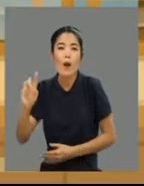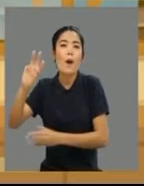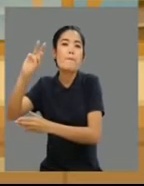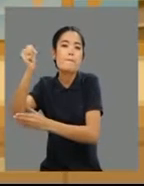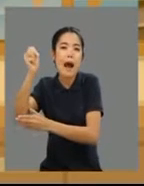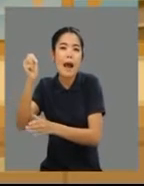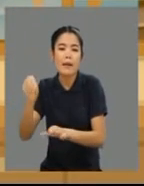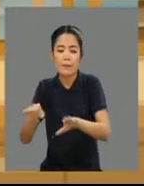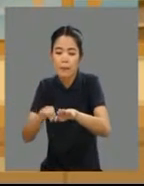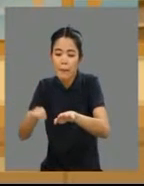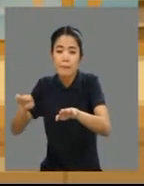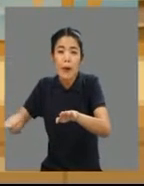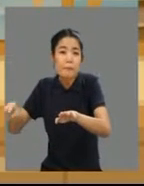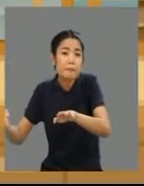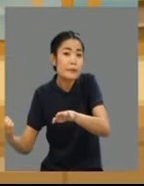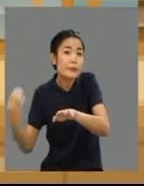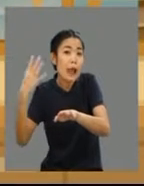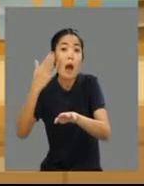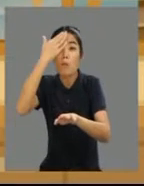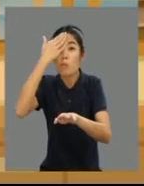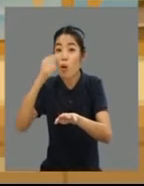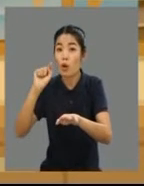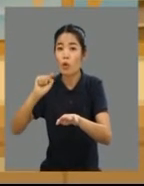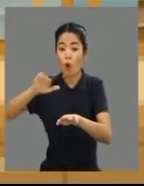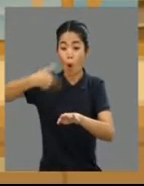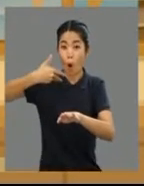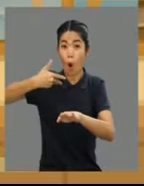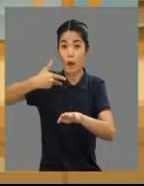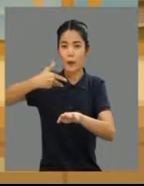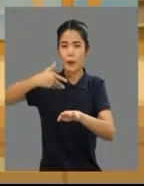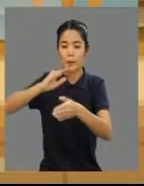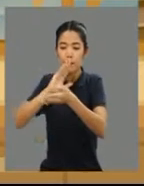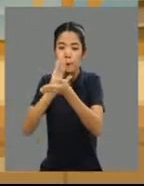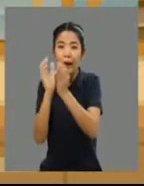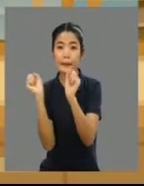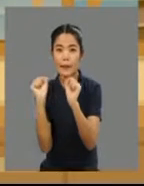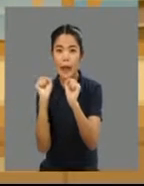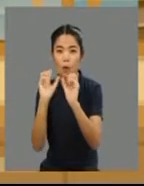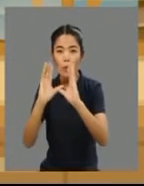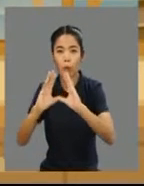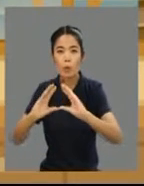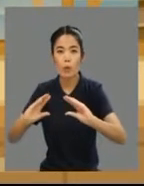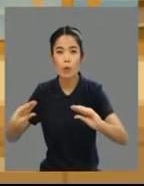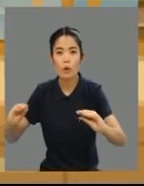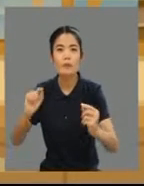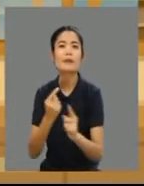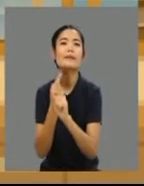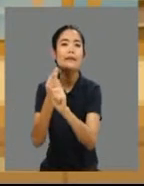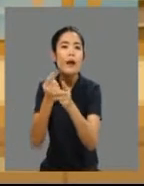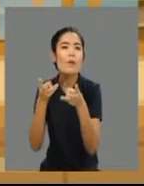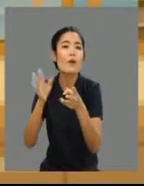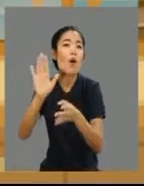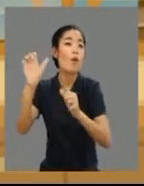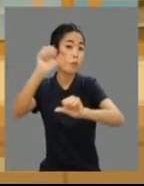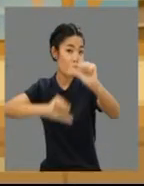เสียงไม้ลั่นจ้ะเสียงนี้เกิดจากการคลายความร้อนของไม้เมื่ออากาศเย็นลงจ้ะเป็นหลักการทางวิ